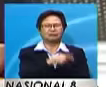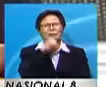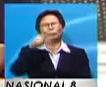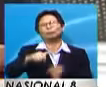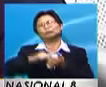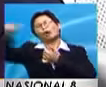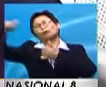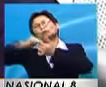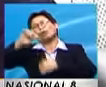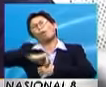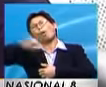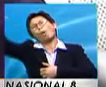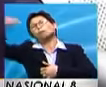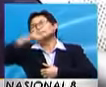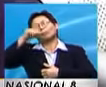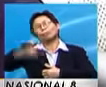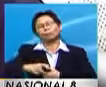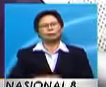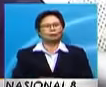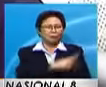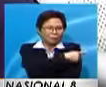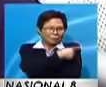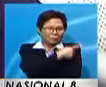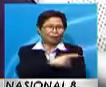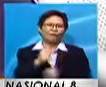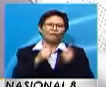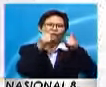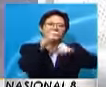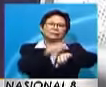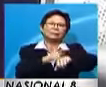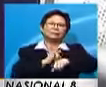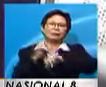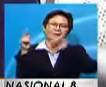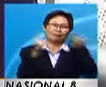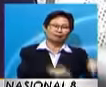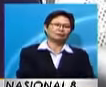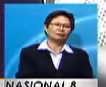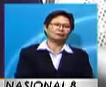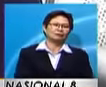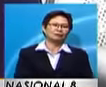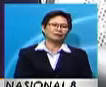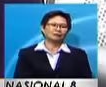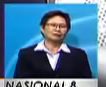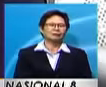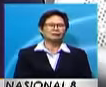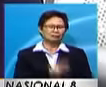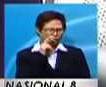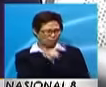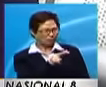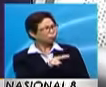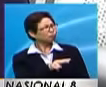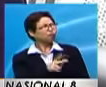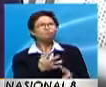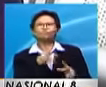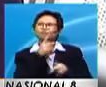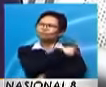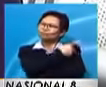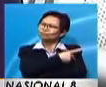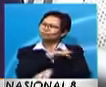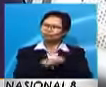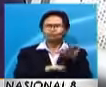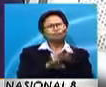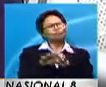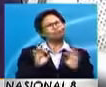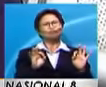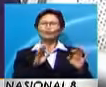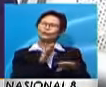pendek dijajah oleh nih Agan ini baru nih Taman Kelinci datang basecam nampaknya bisa selisih skylan episode 4